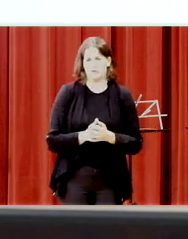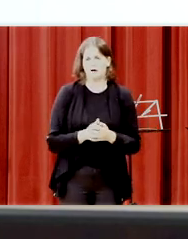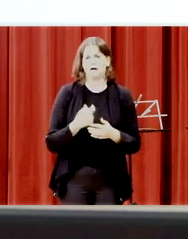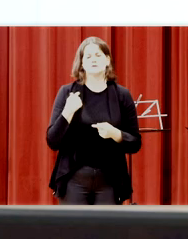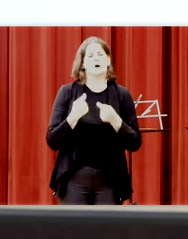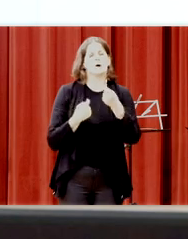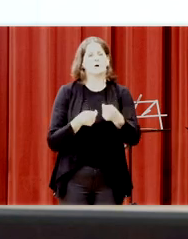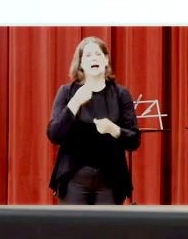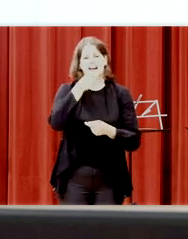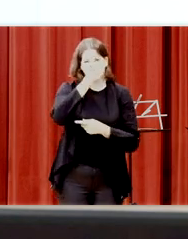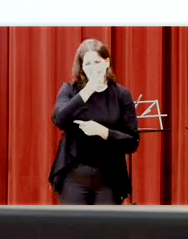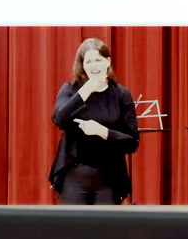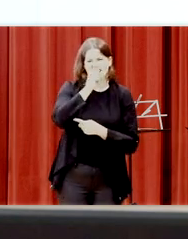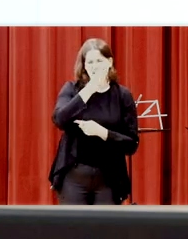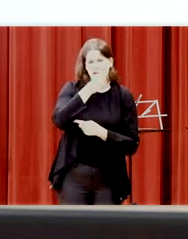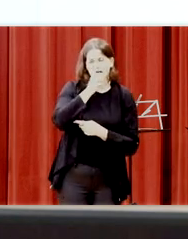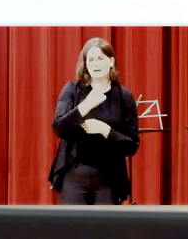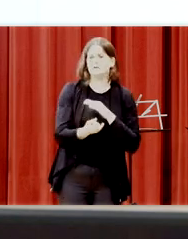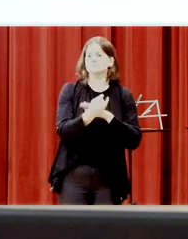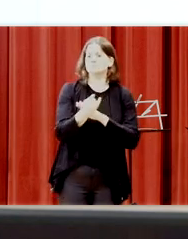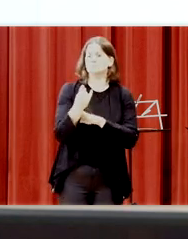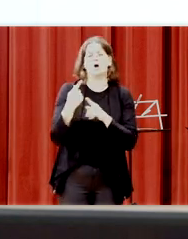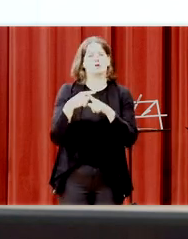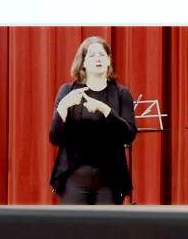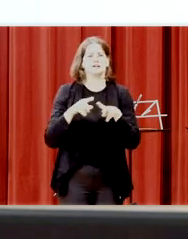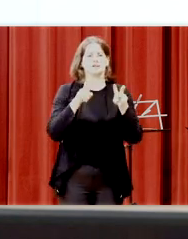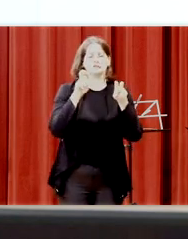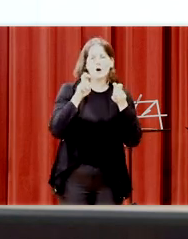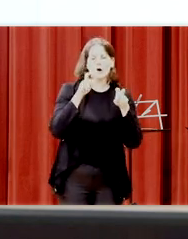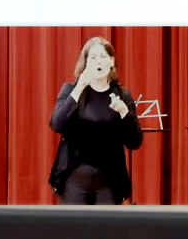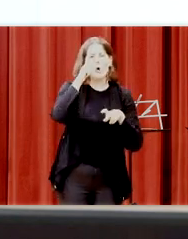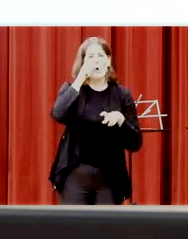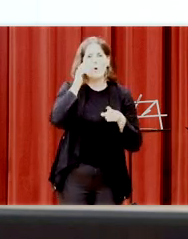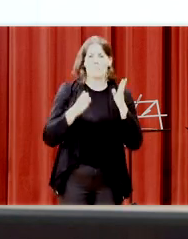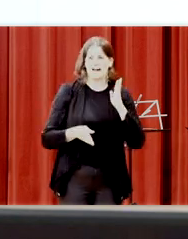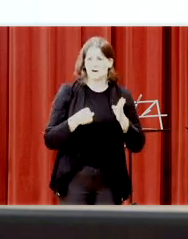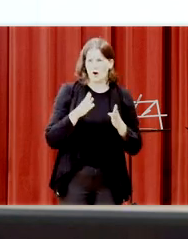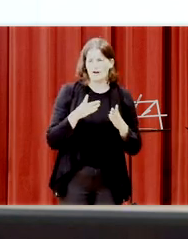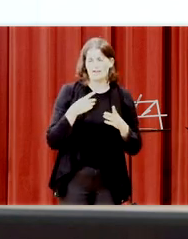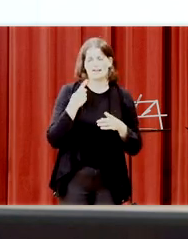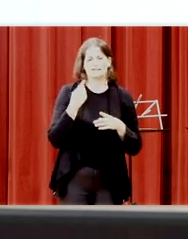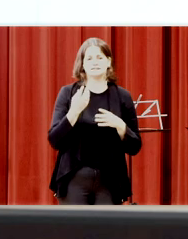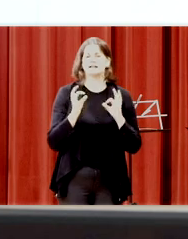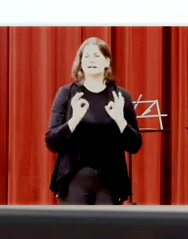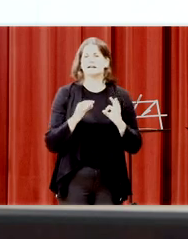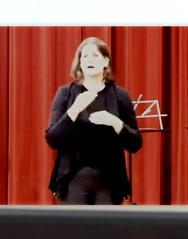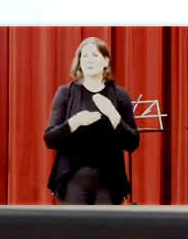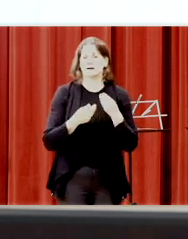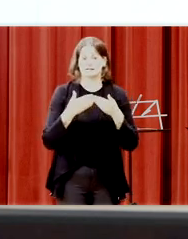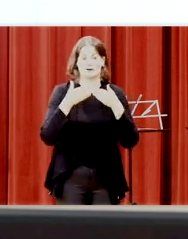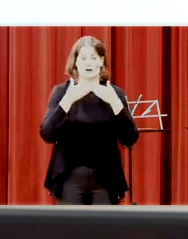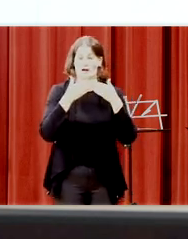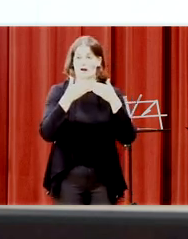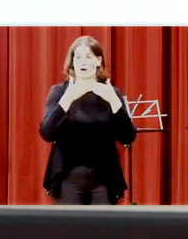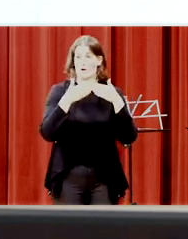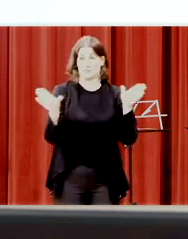es fan públics, entrem tots en xoc, no? I després entrem en una realitat la que sigui. Això és